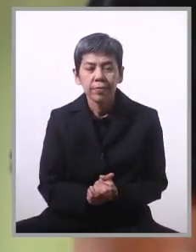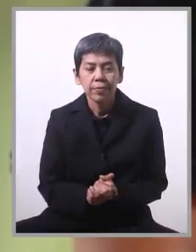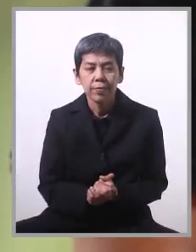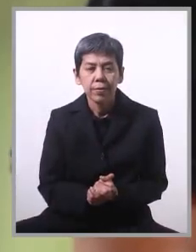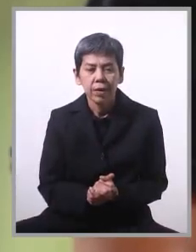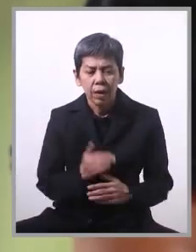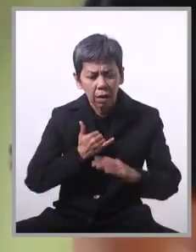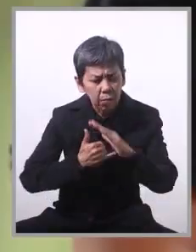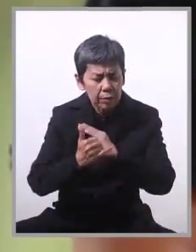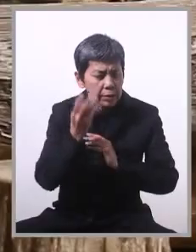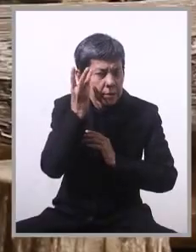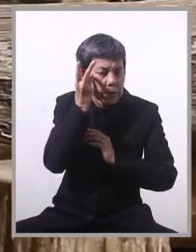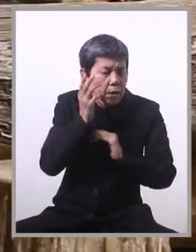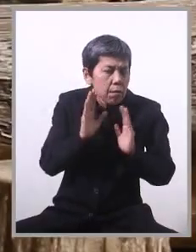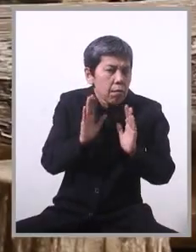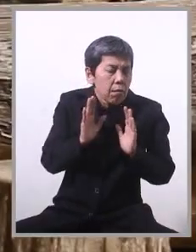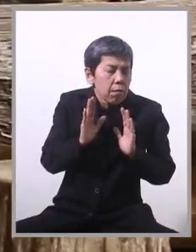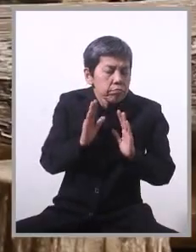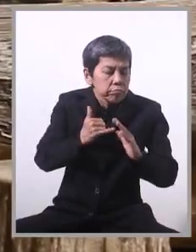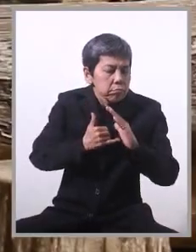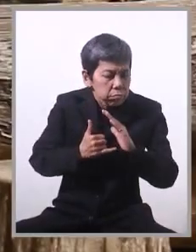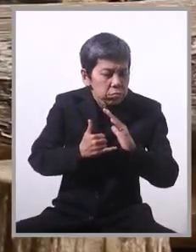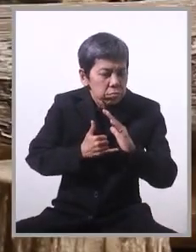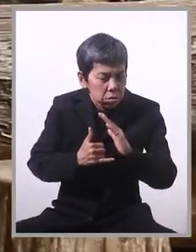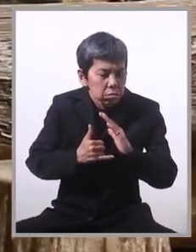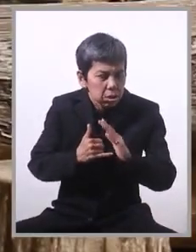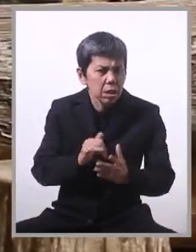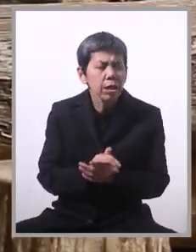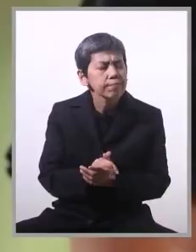ที่ไม่กล้าออกมาเผชิญแบบสังคมครับ